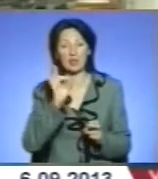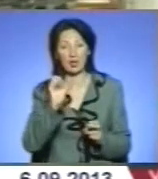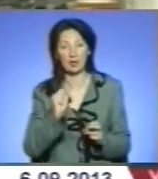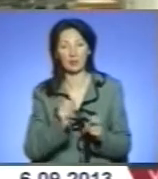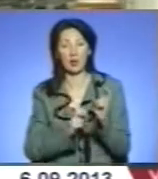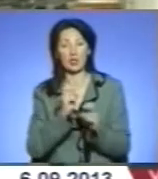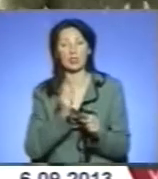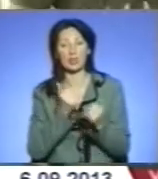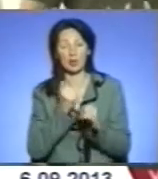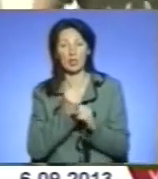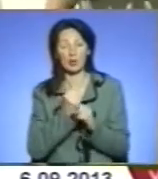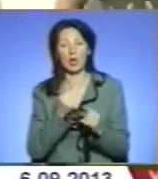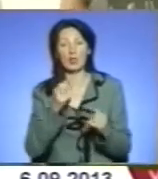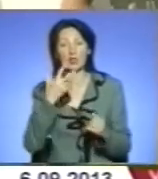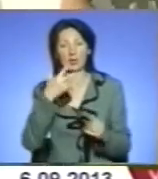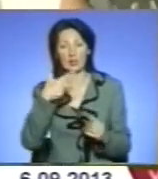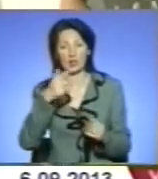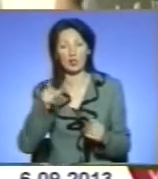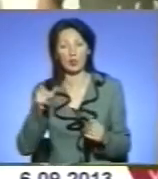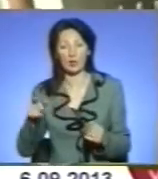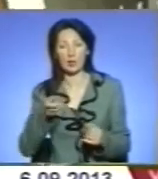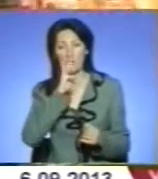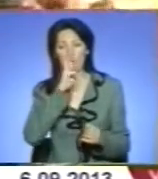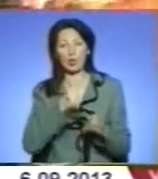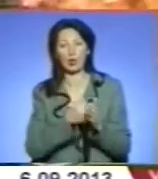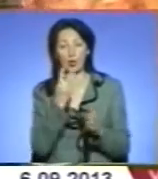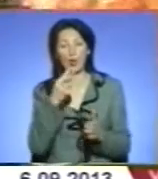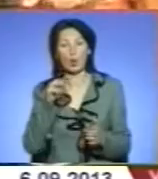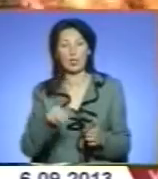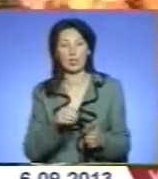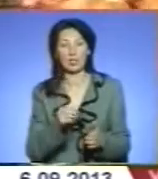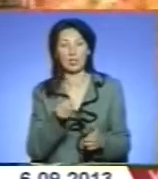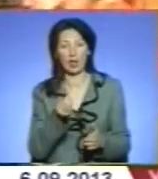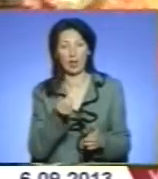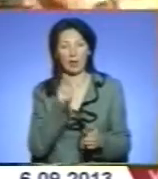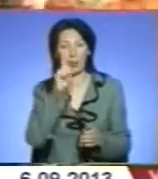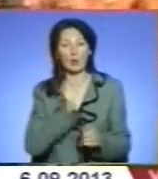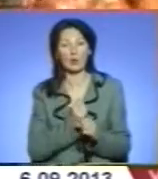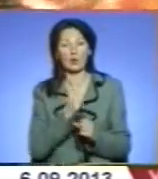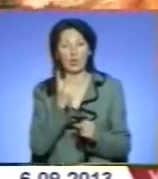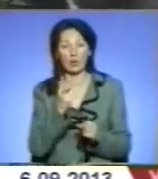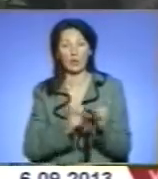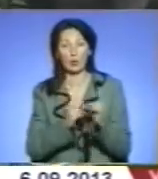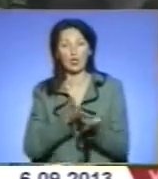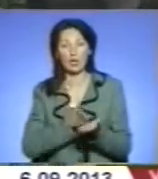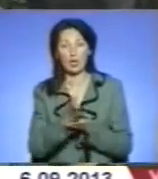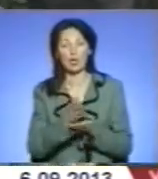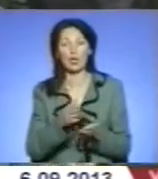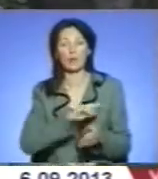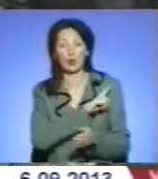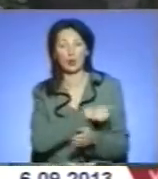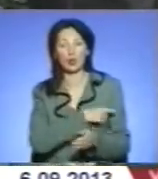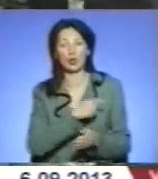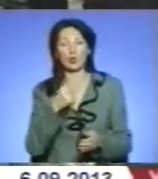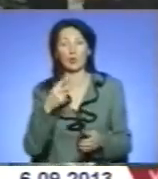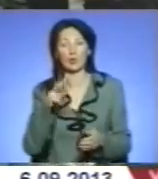30 робітників. Заробітна плата – до 2 тисяч гривень. Поки працює дві виробничі лінії потужністю 400 тисяч ламп за місяць.